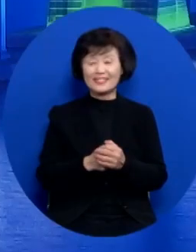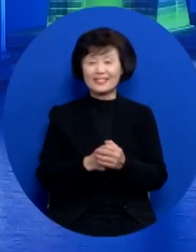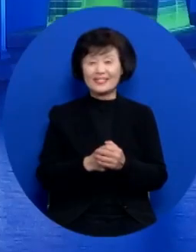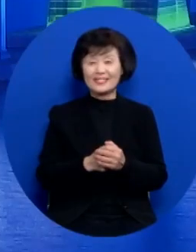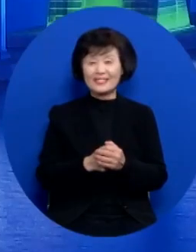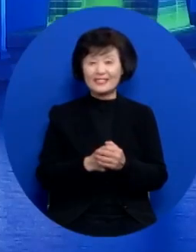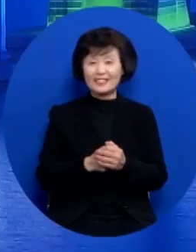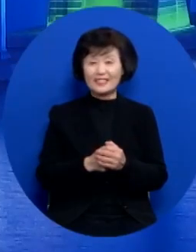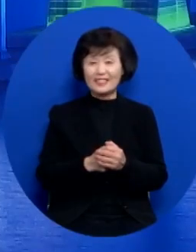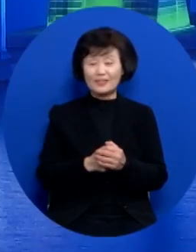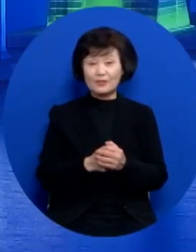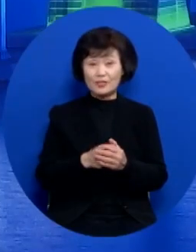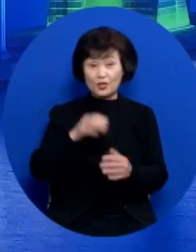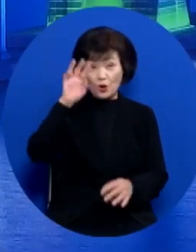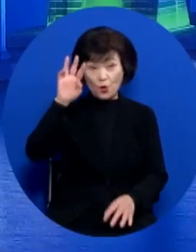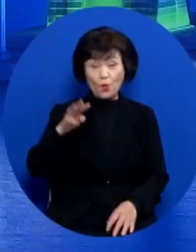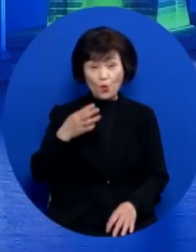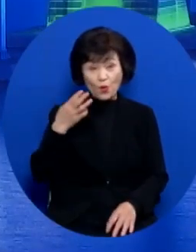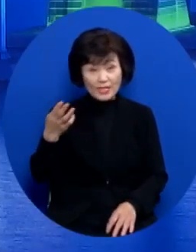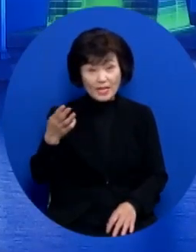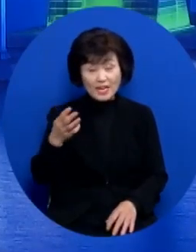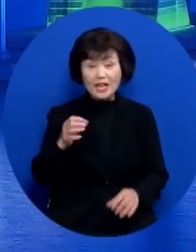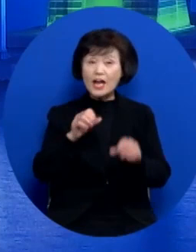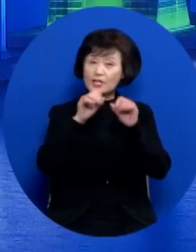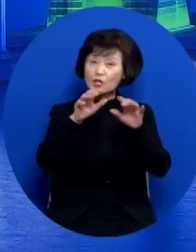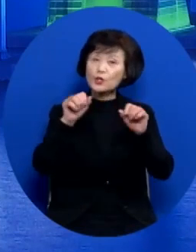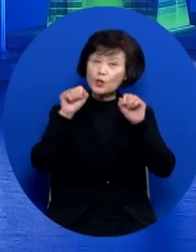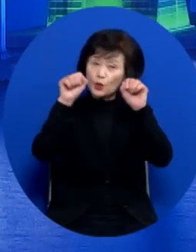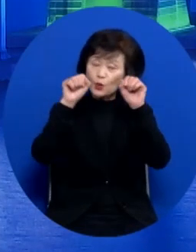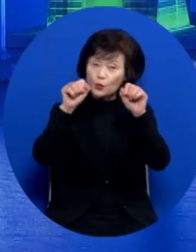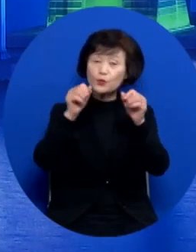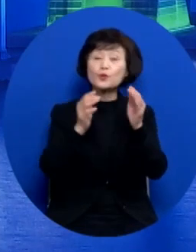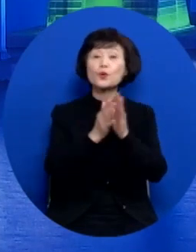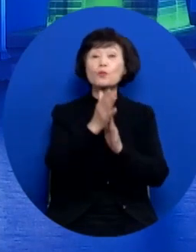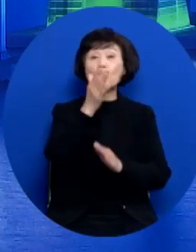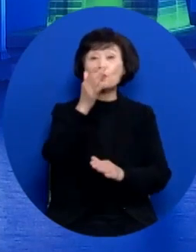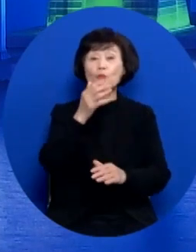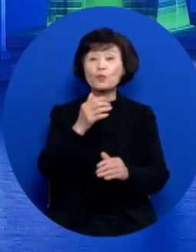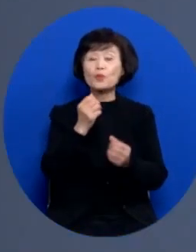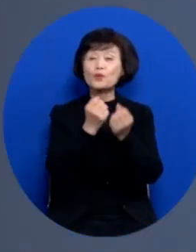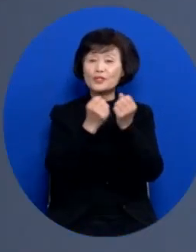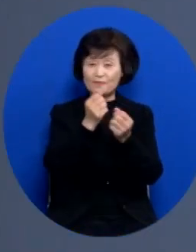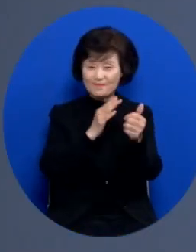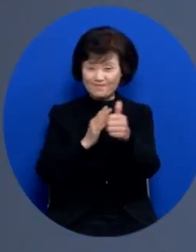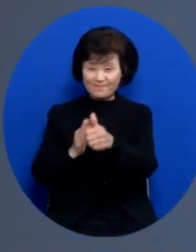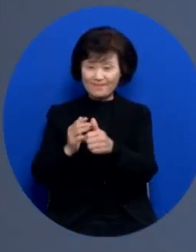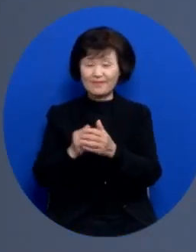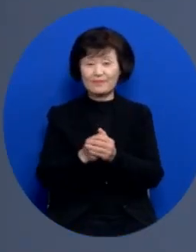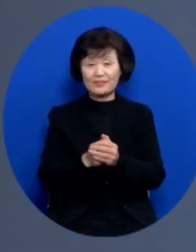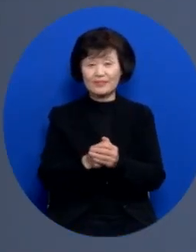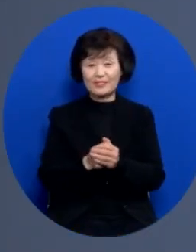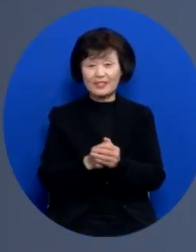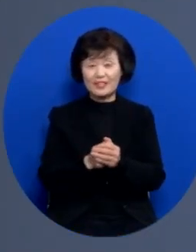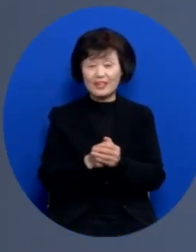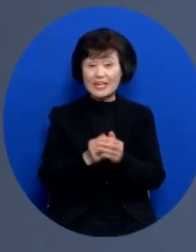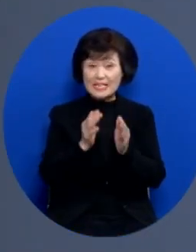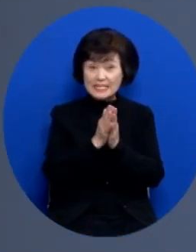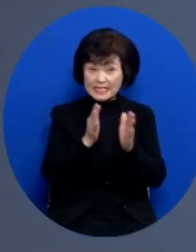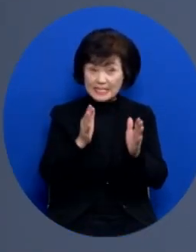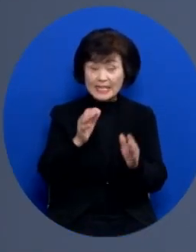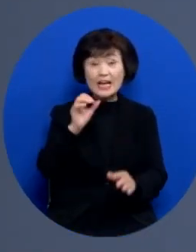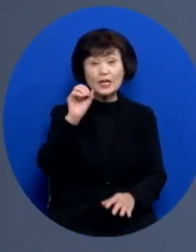목사님. 먼저 웨슬리안 성결운동본부 소개 부탁드리겠습니다. 네, 시작하게 된 동기는